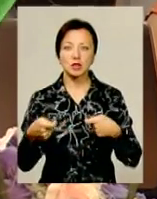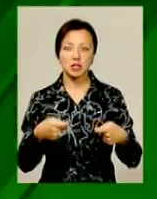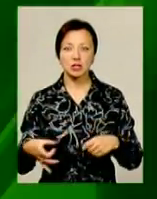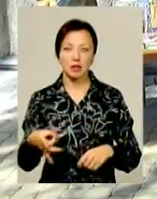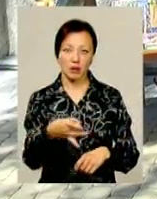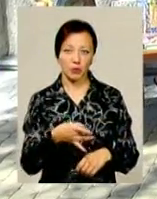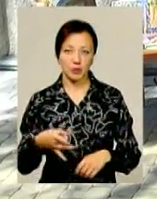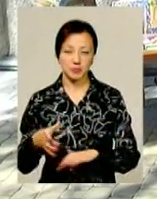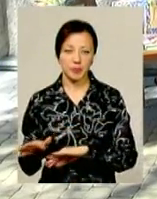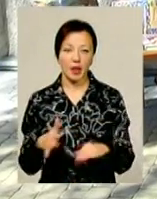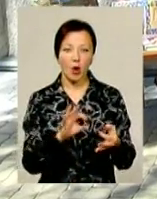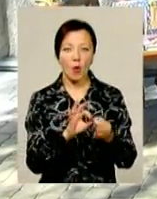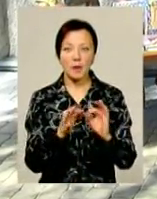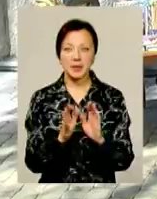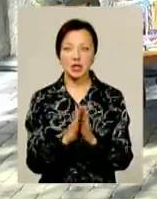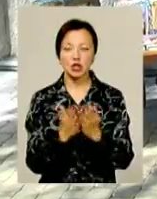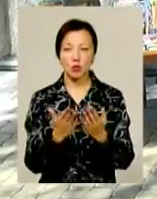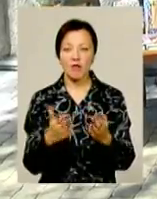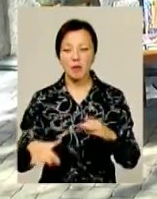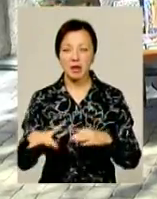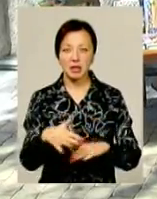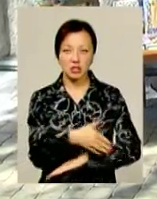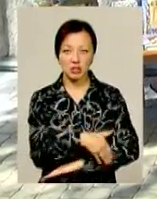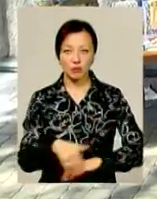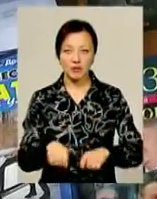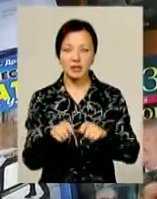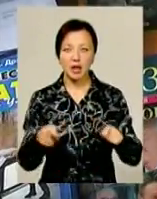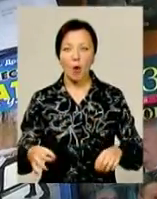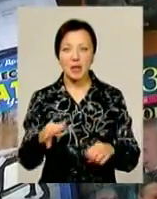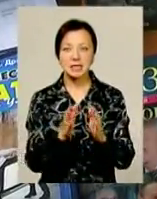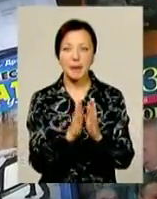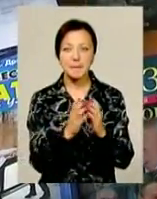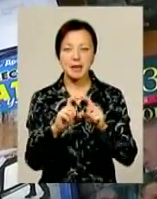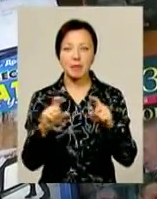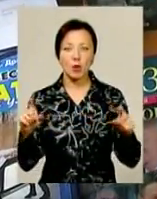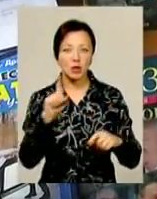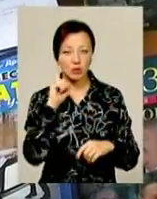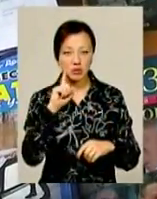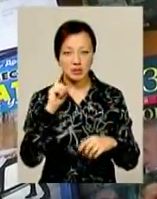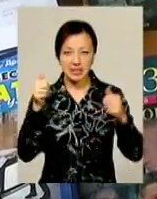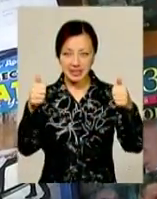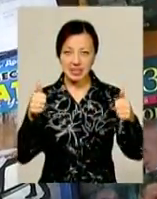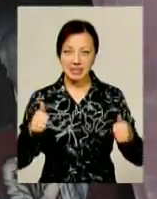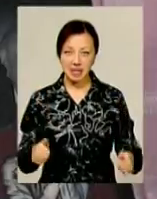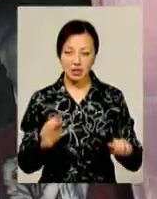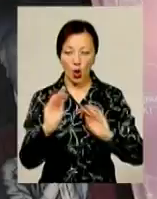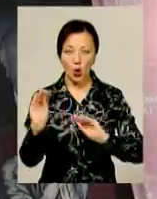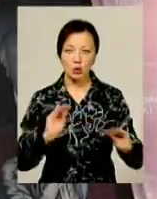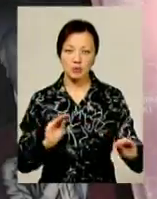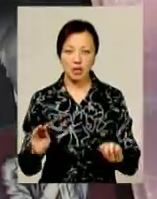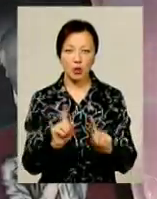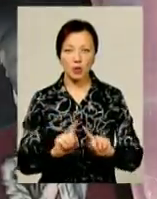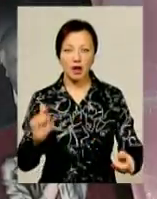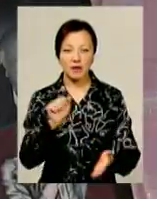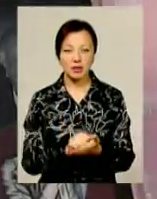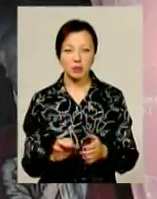регіон. Олімпійський книжковий майданчик «Просто неба» відкрила обласна бібліотека для юнацтва. На стенді бібліотекарі розмістили унікальні